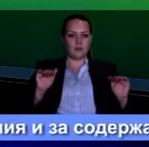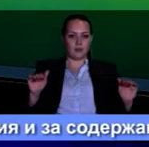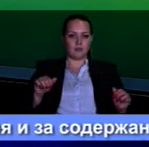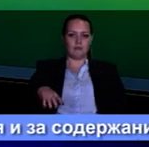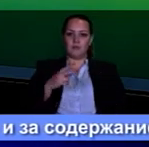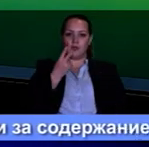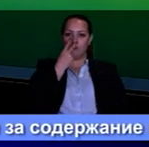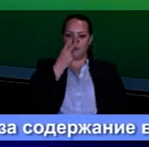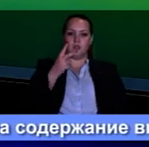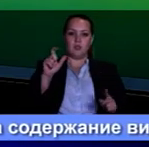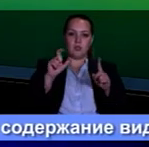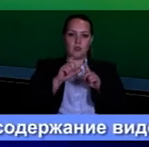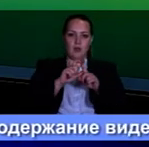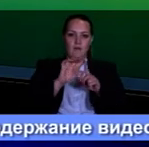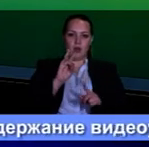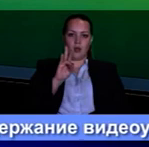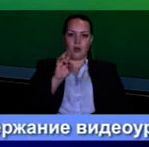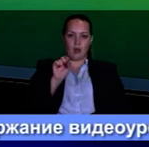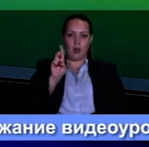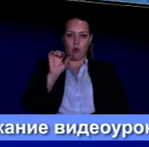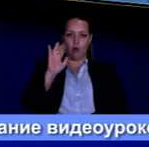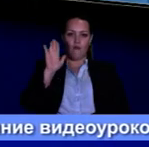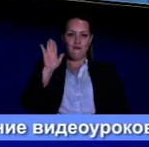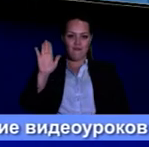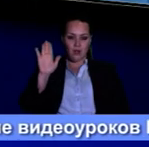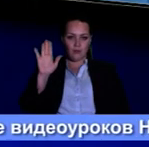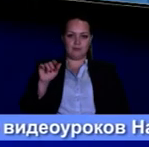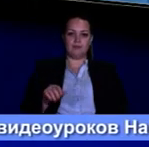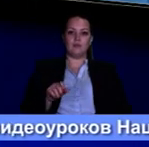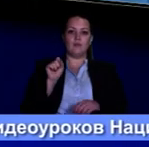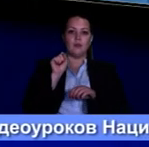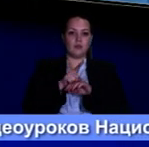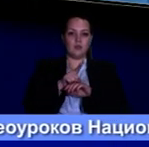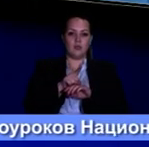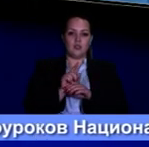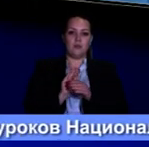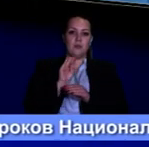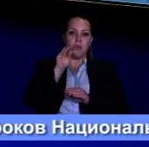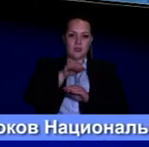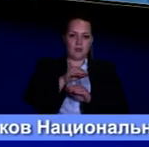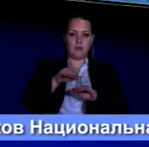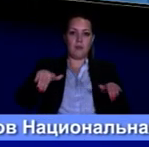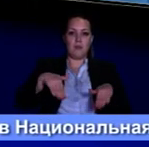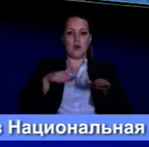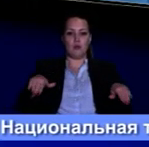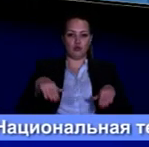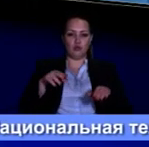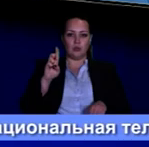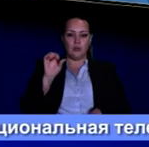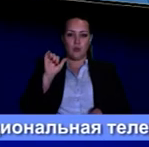вами слова на букву В. Ваша задача – ставить пропущенные